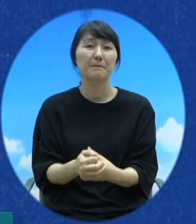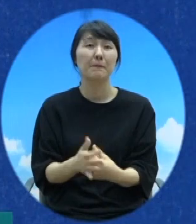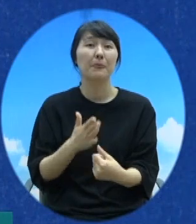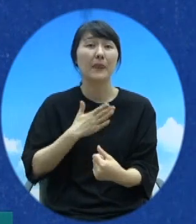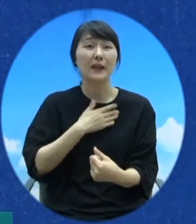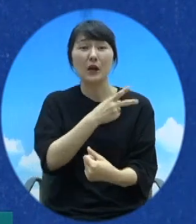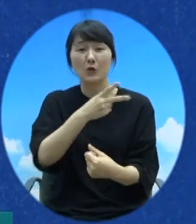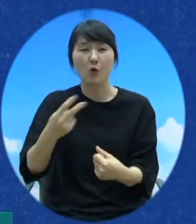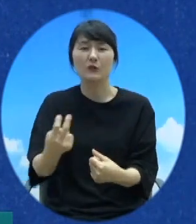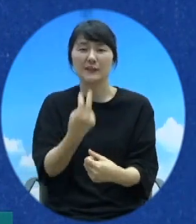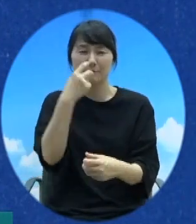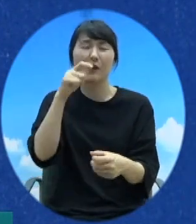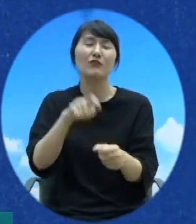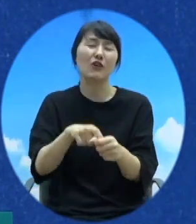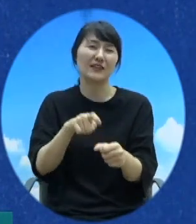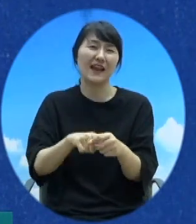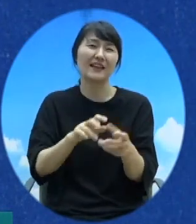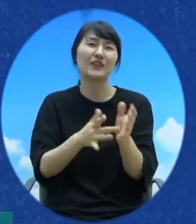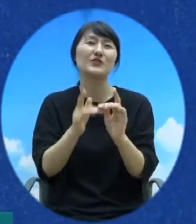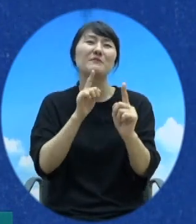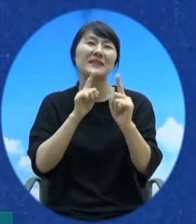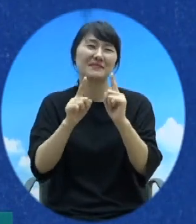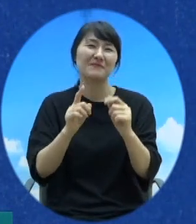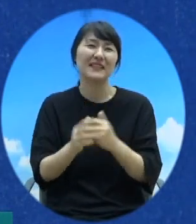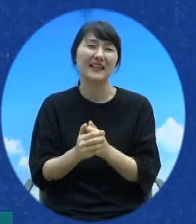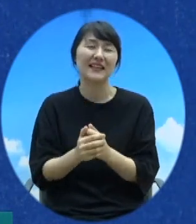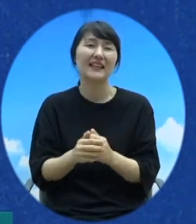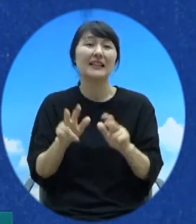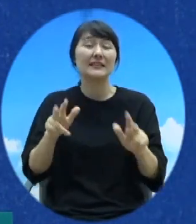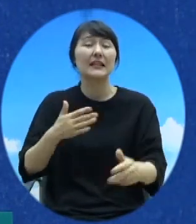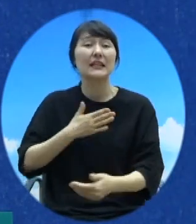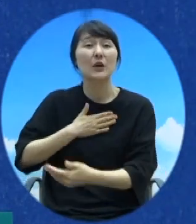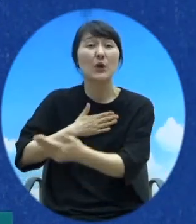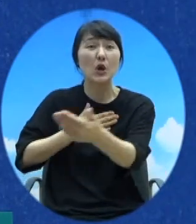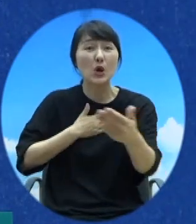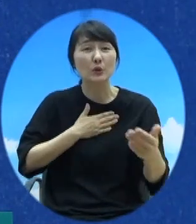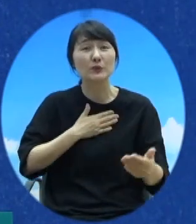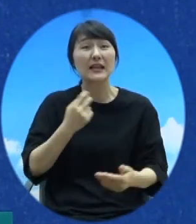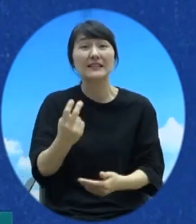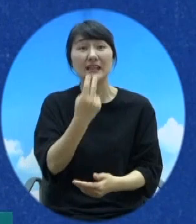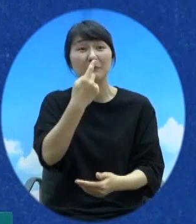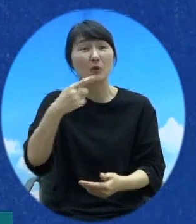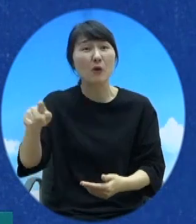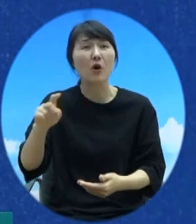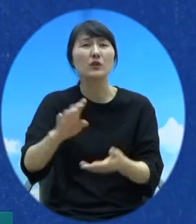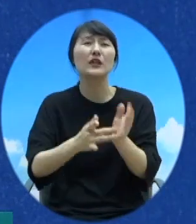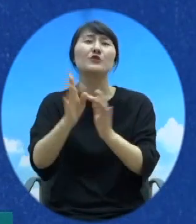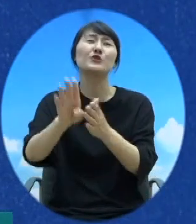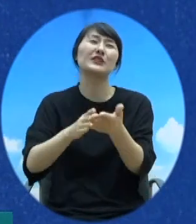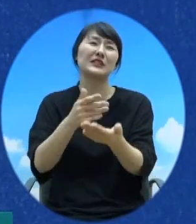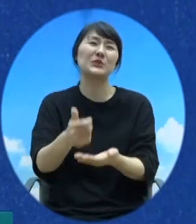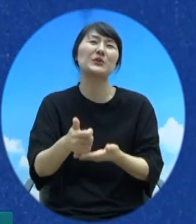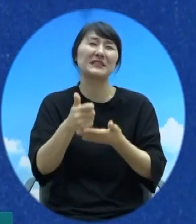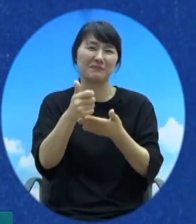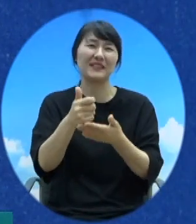내가 곧 생명의 떡이니라. 이제 저와 여러분의 생명은 예수 그리스도시다.